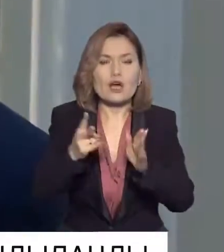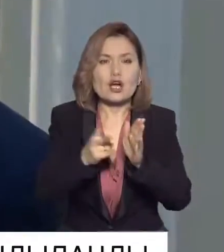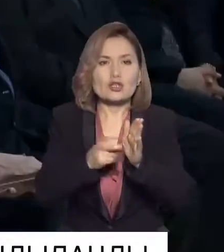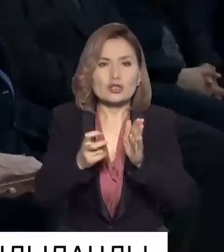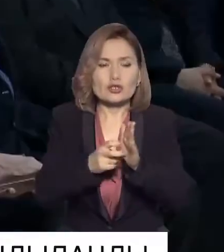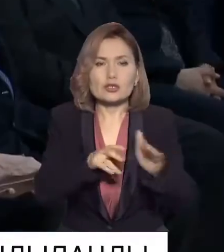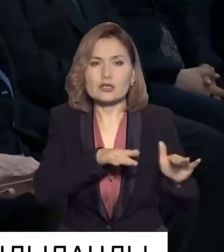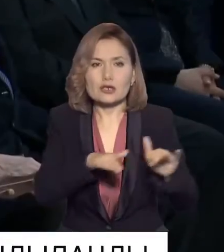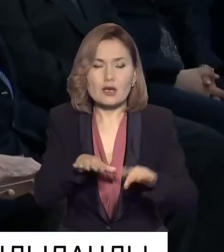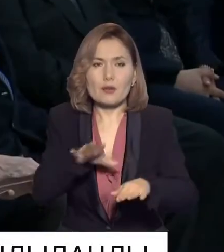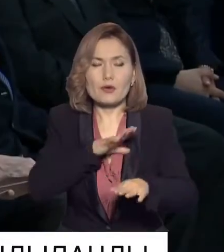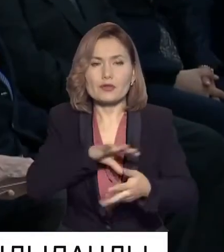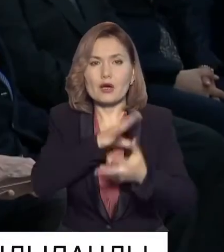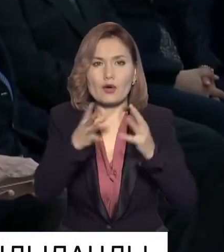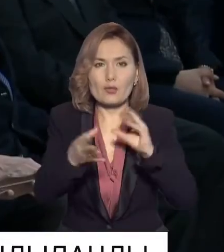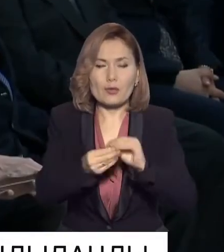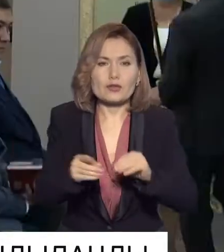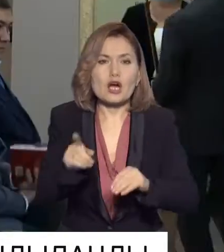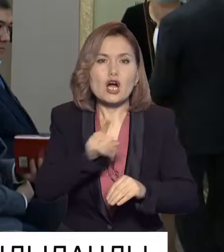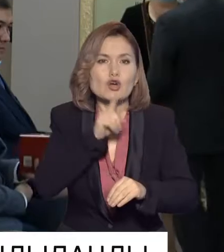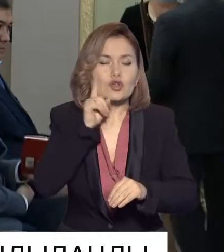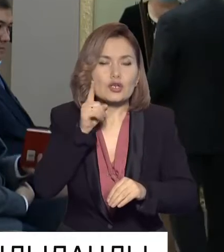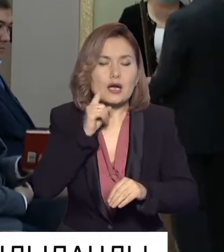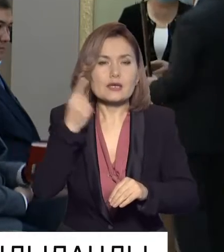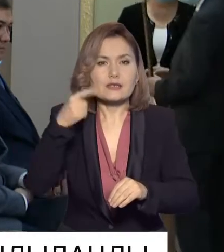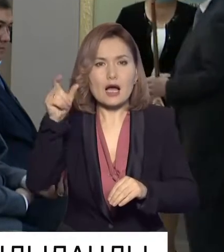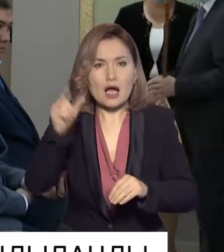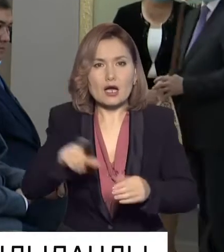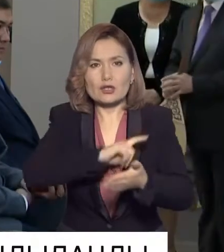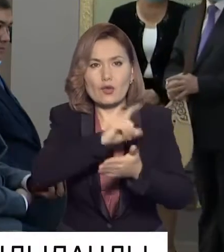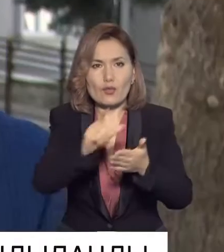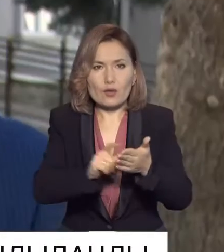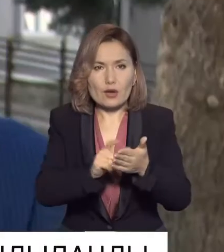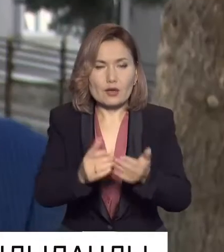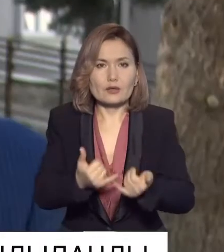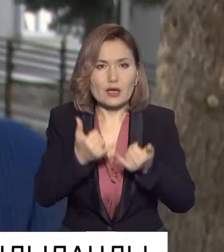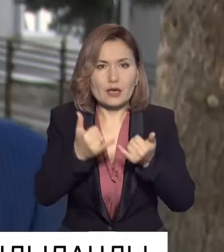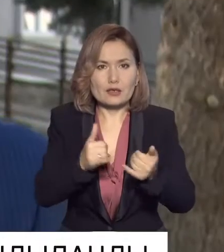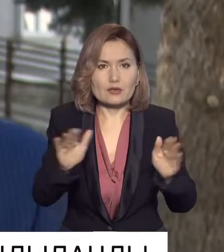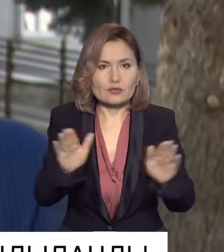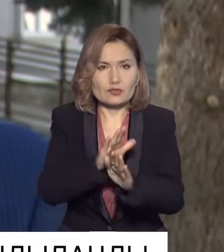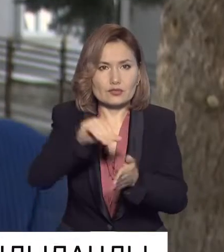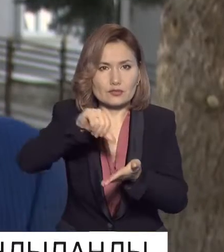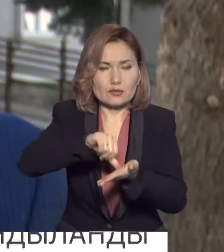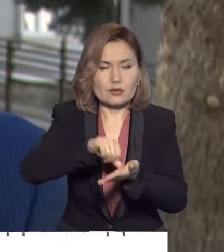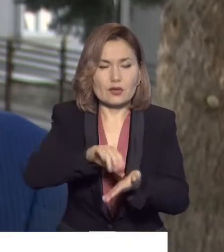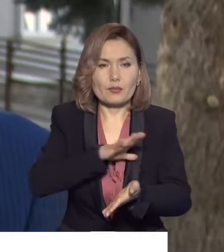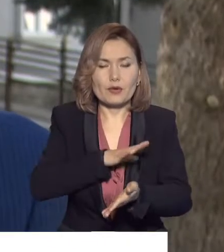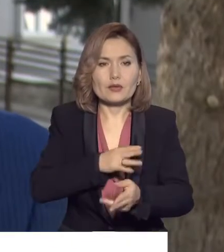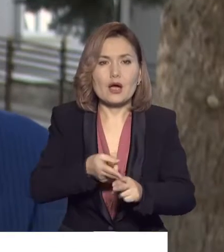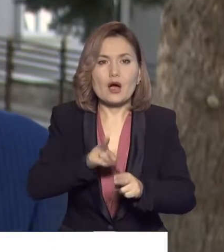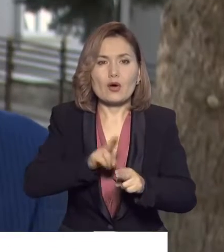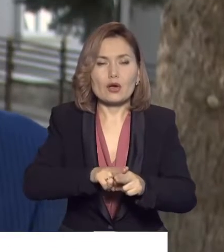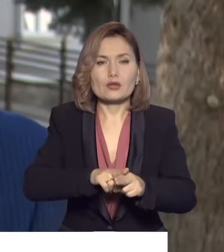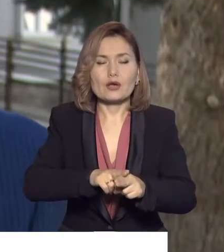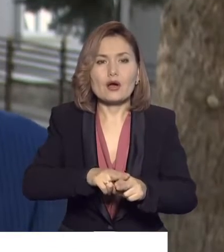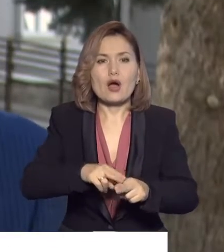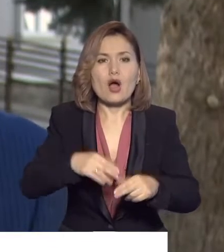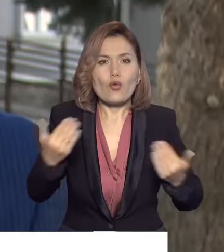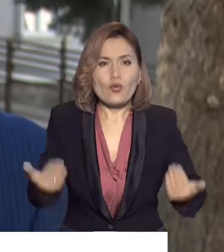шара өткен. Қорытындылау жиында жас ақындар арнау айтып, өлеңнен шашу шашты. Бұл Жамбыл атамыздың шығармашылығы туралы, өмірі, өнері